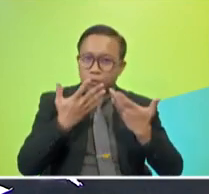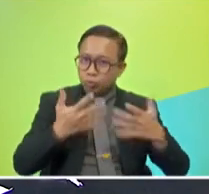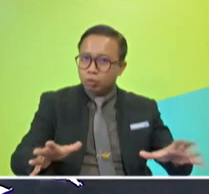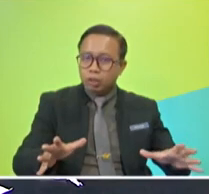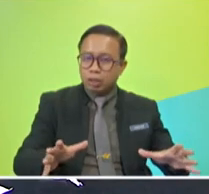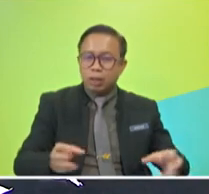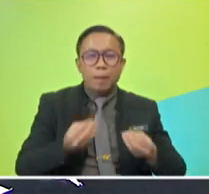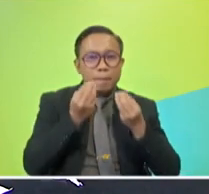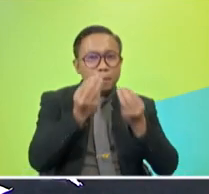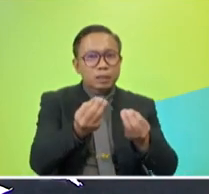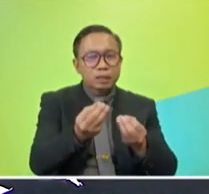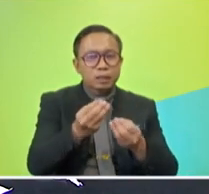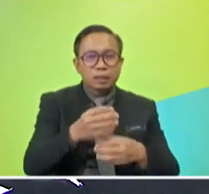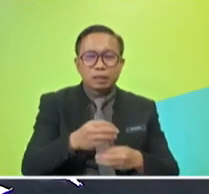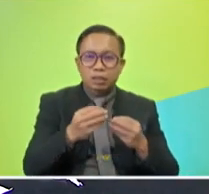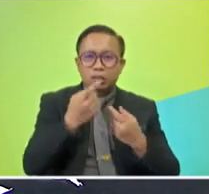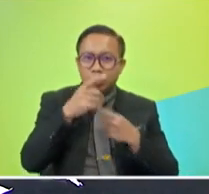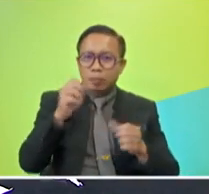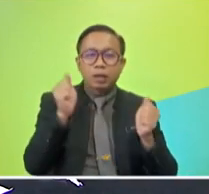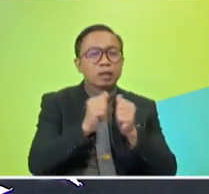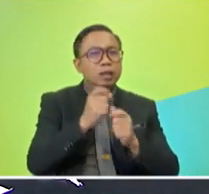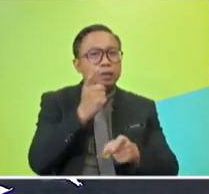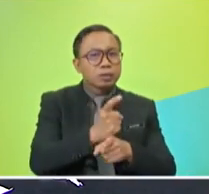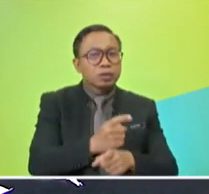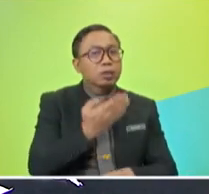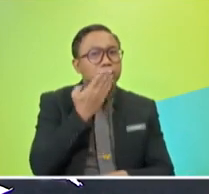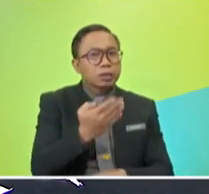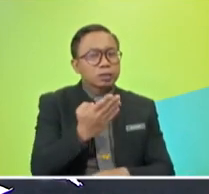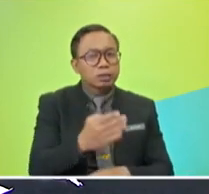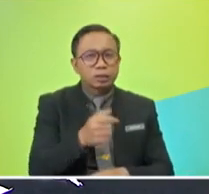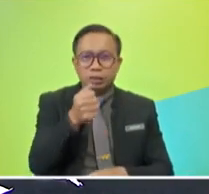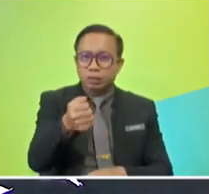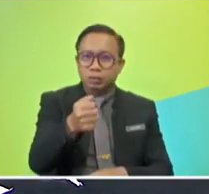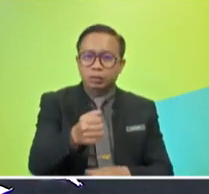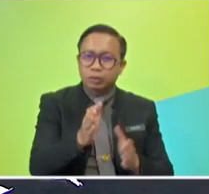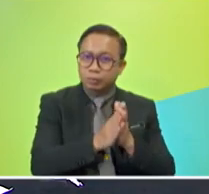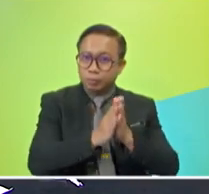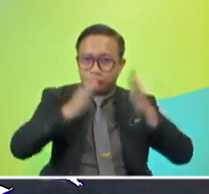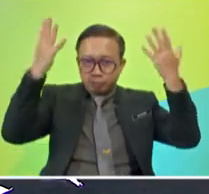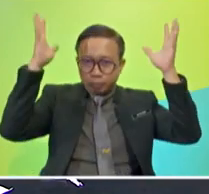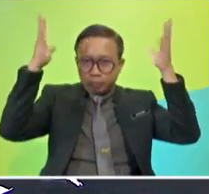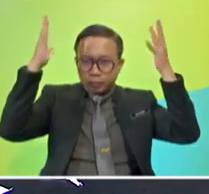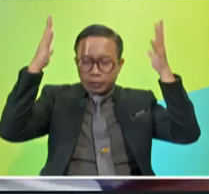memberikan jawaban mereka betul dan cukup ceria terima kasih kepada anda semua